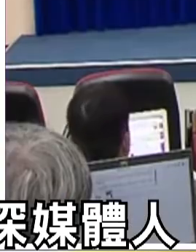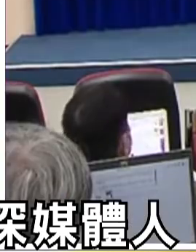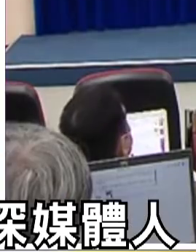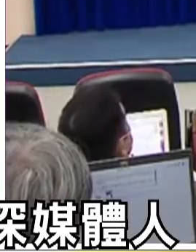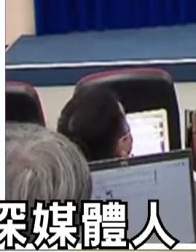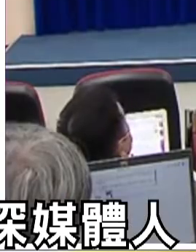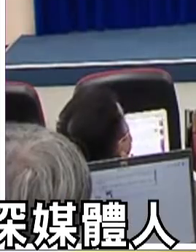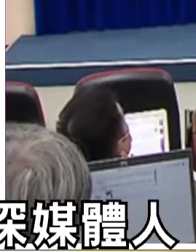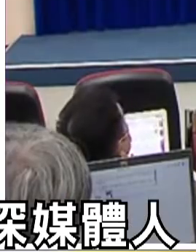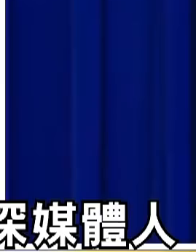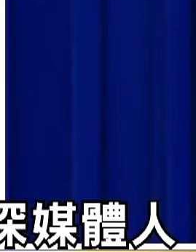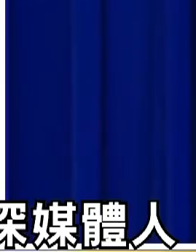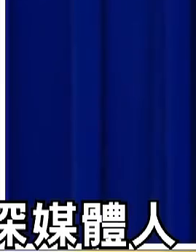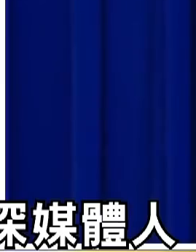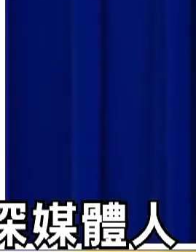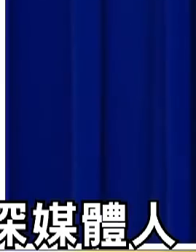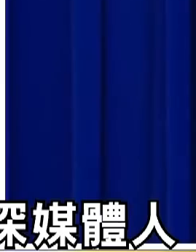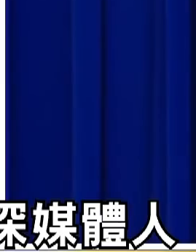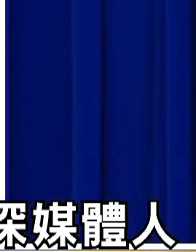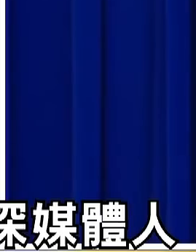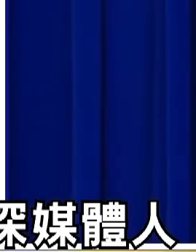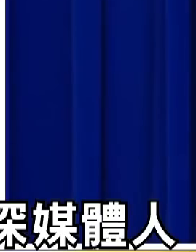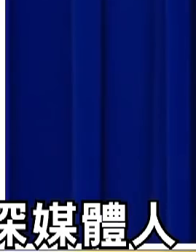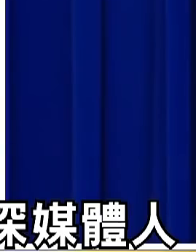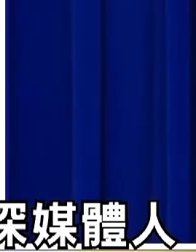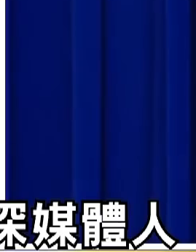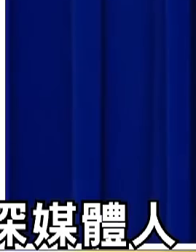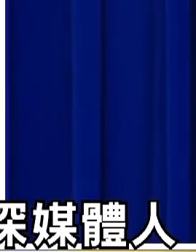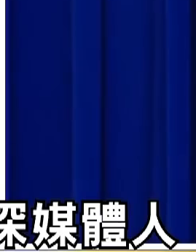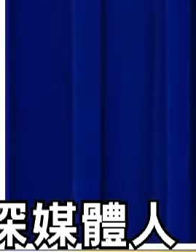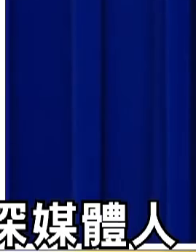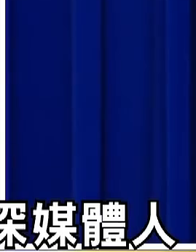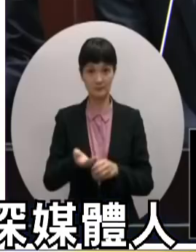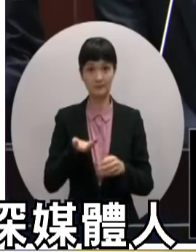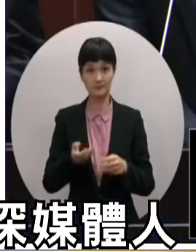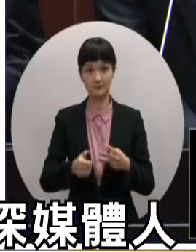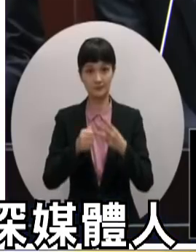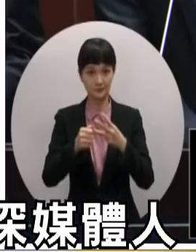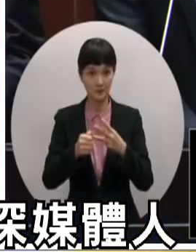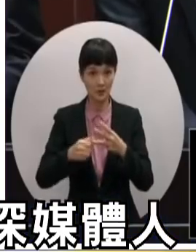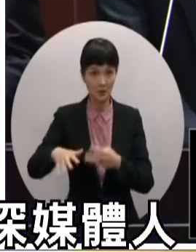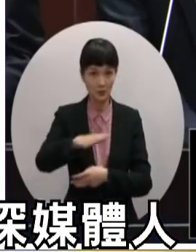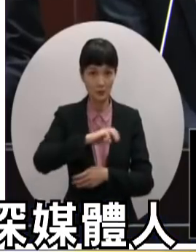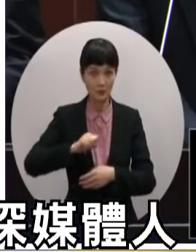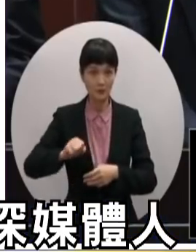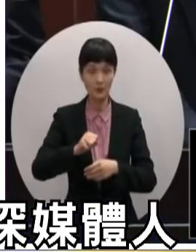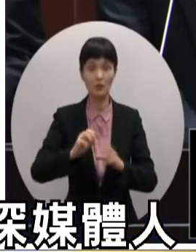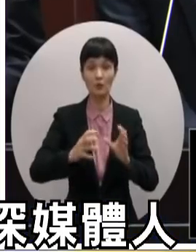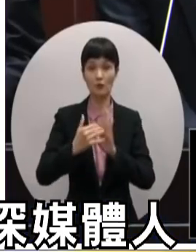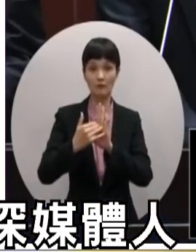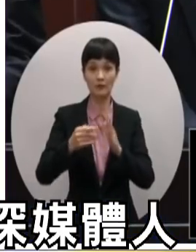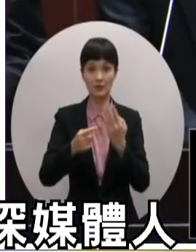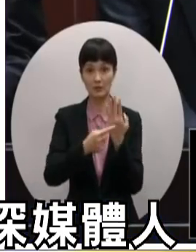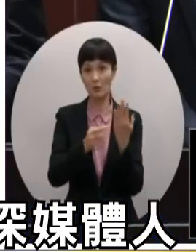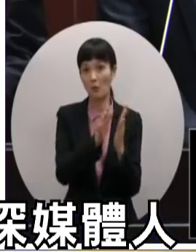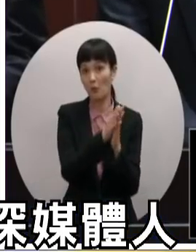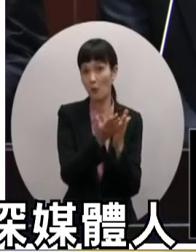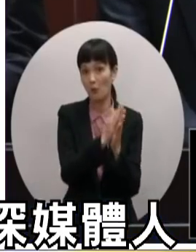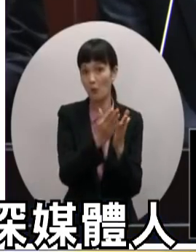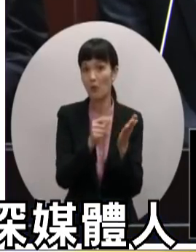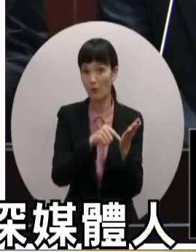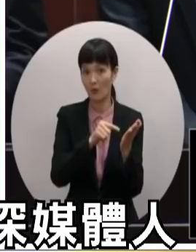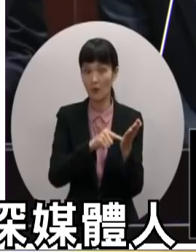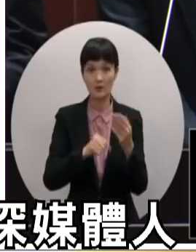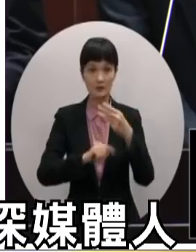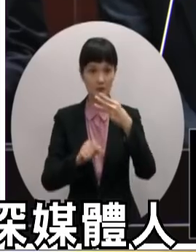空演习啊， 防空演习啊，你真的要躲到防空洞去 啊，或是突然你在上课的时候，要大家躲在桌子底下啊。以前都要做这件事情啊。那现在我